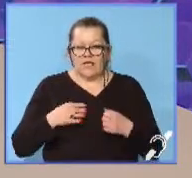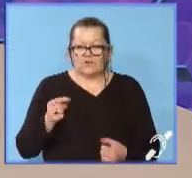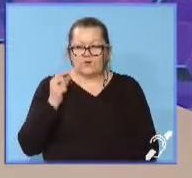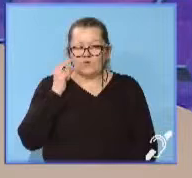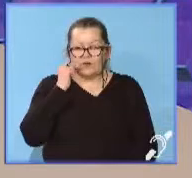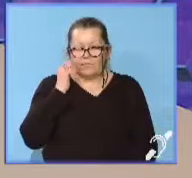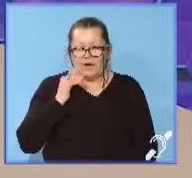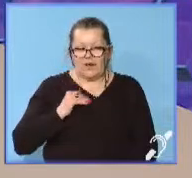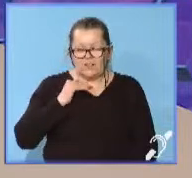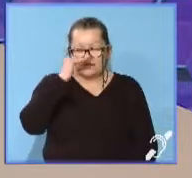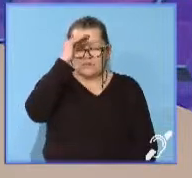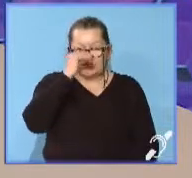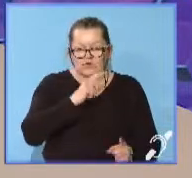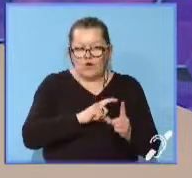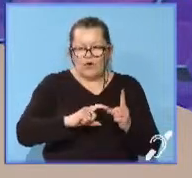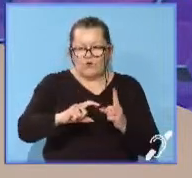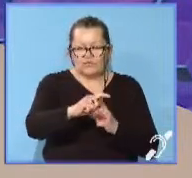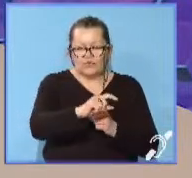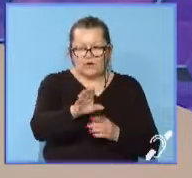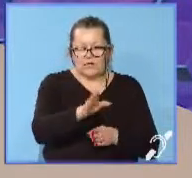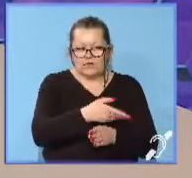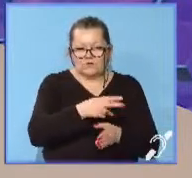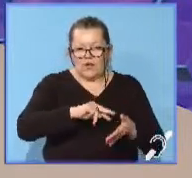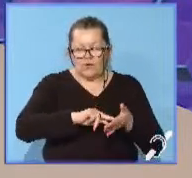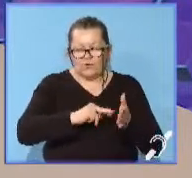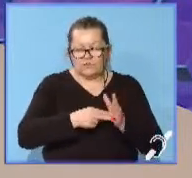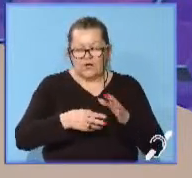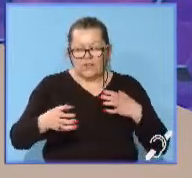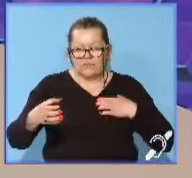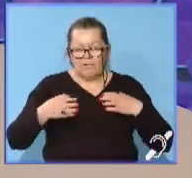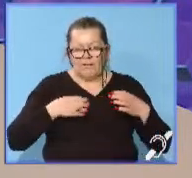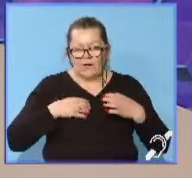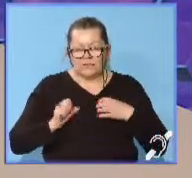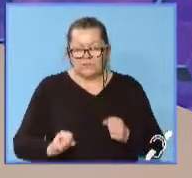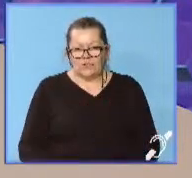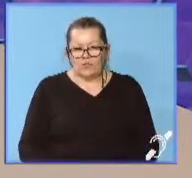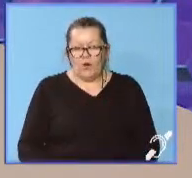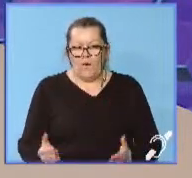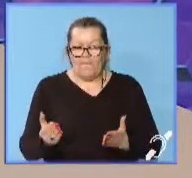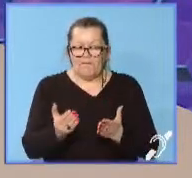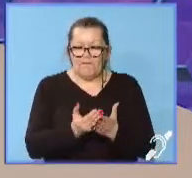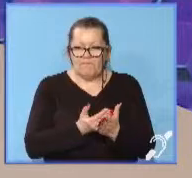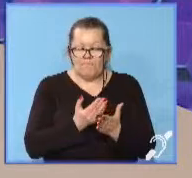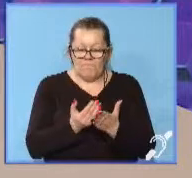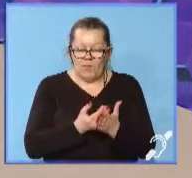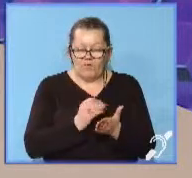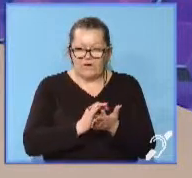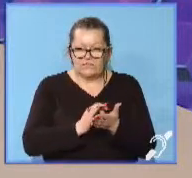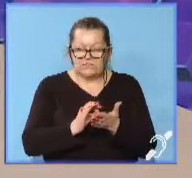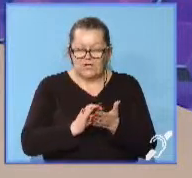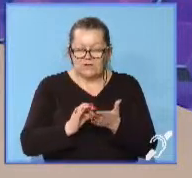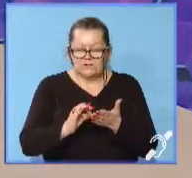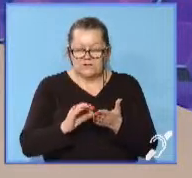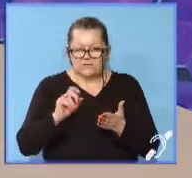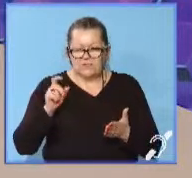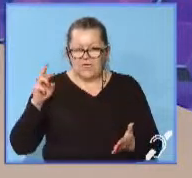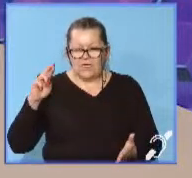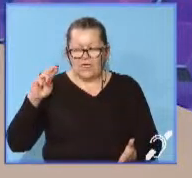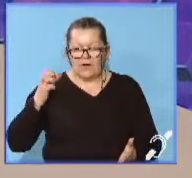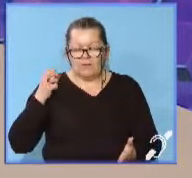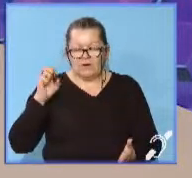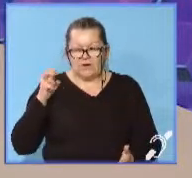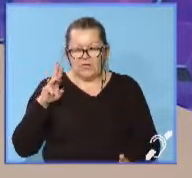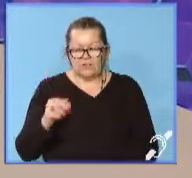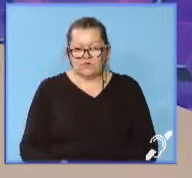sala teatrului din Pitești de ziua culturii naționale S a organizat un spectacol care a avut la bază o poveste a